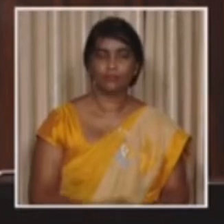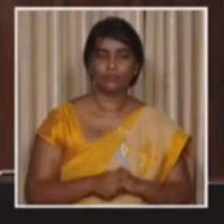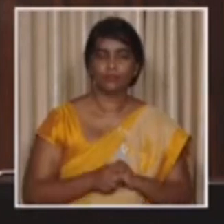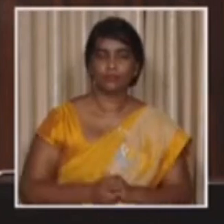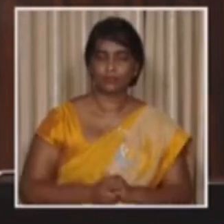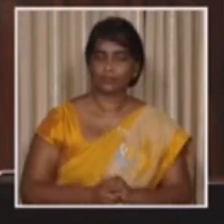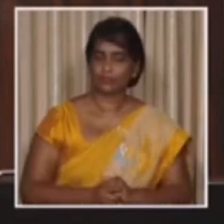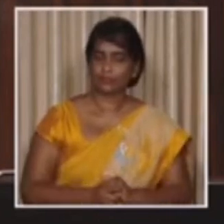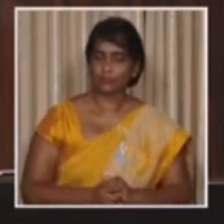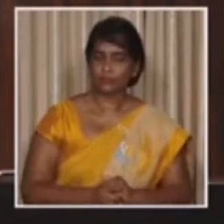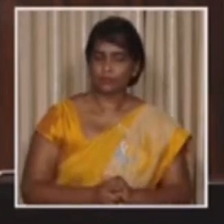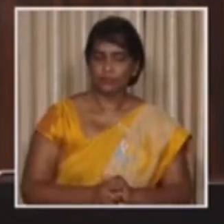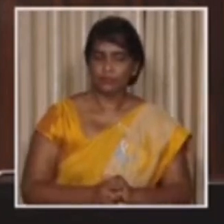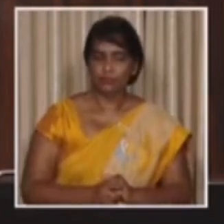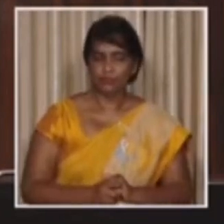ගරු ජනපතිතුමා.